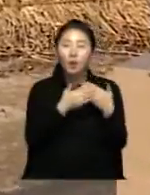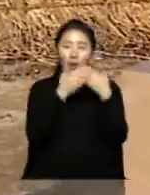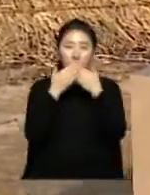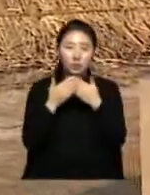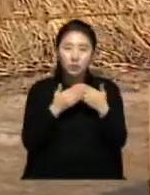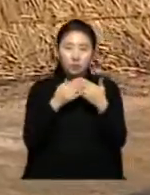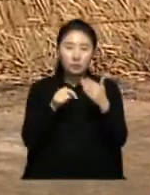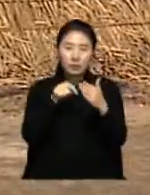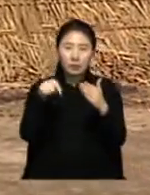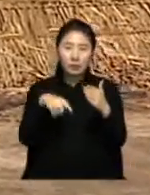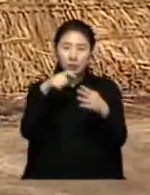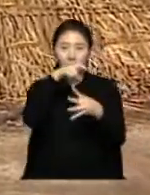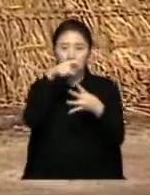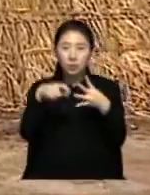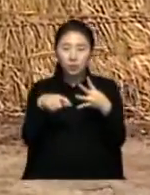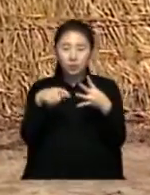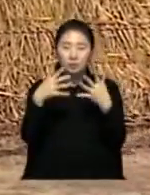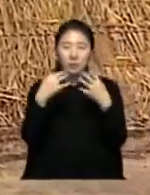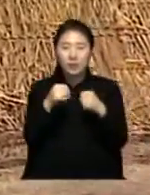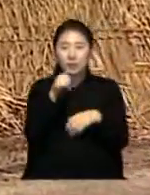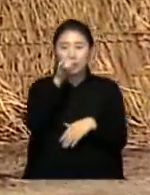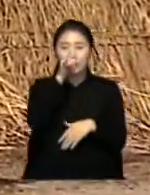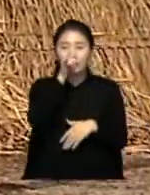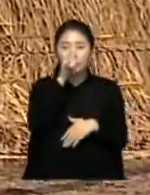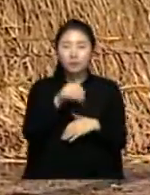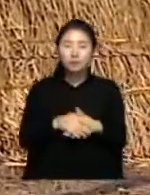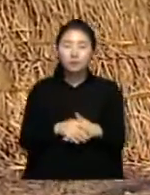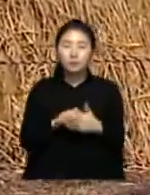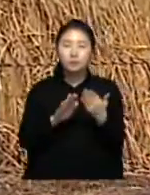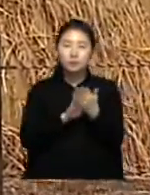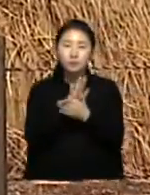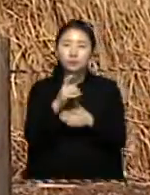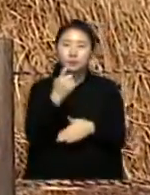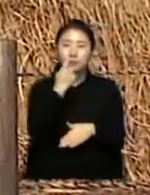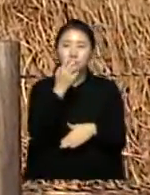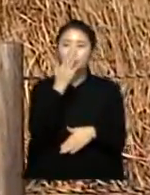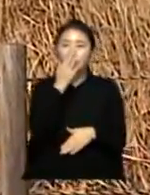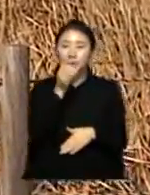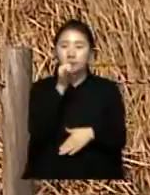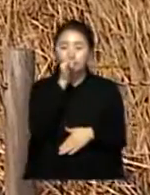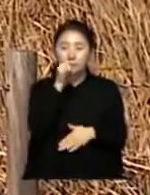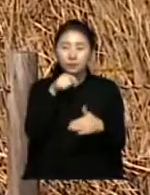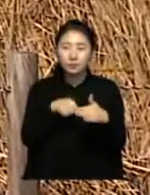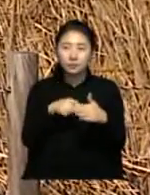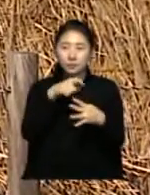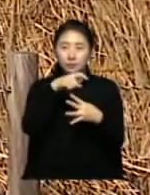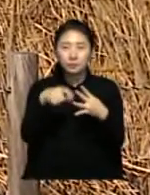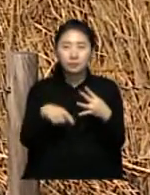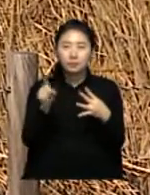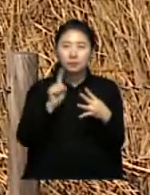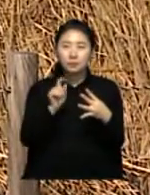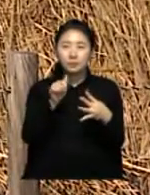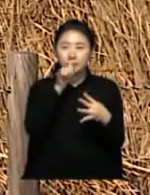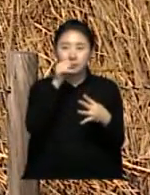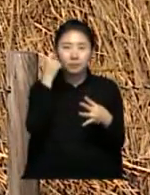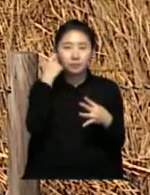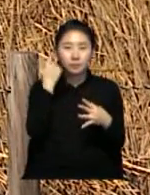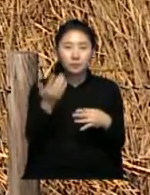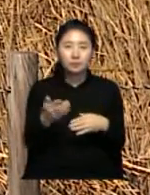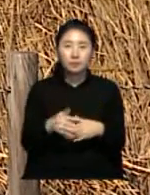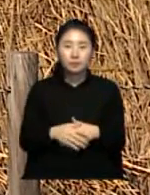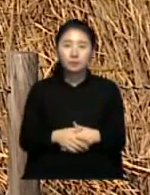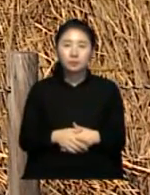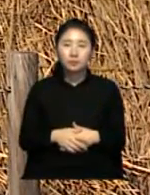아니라 실내 프로그램도 활발히 운영 중인데요. 놀면서 배울 수 있는 실내 프로그램에는 어떤 것이 있는지